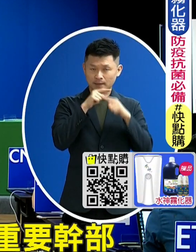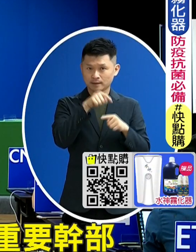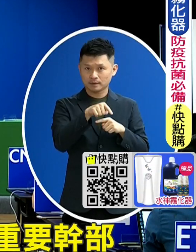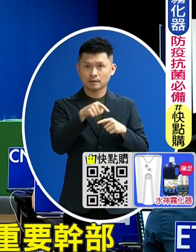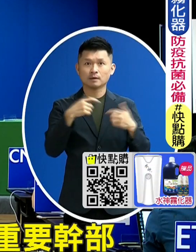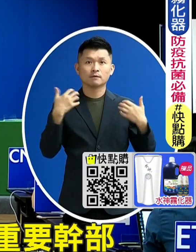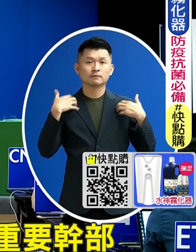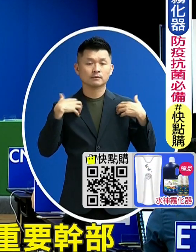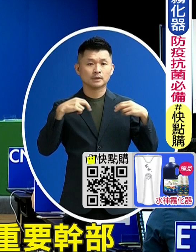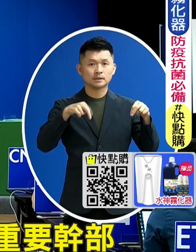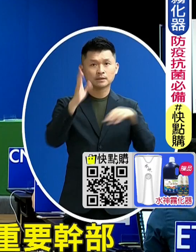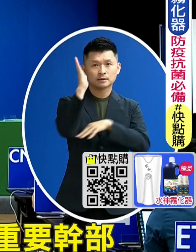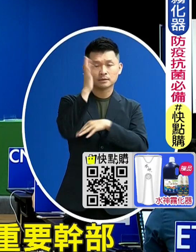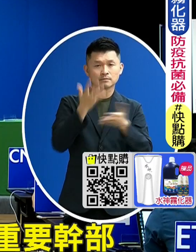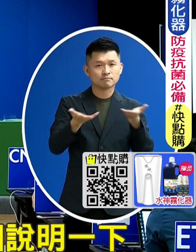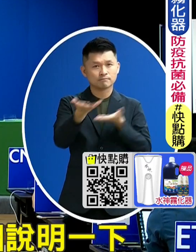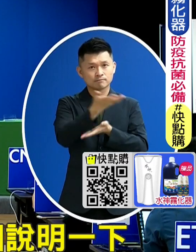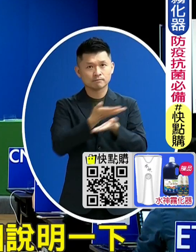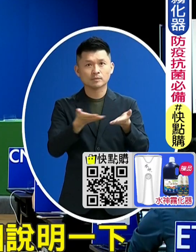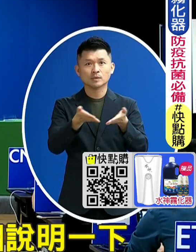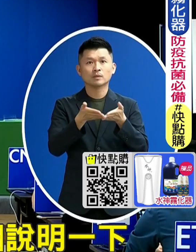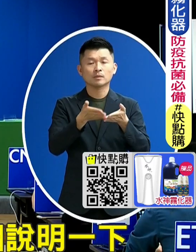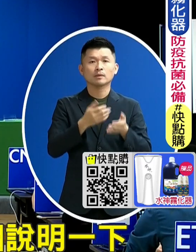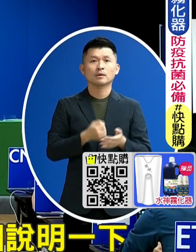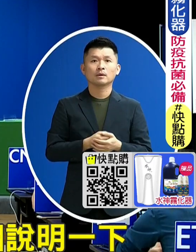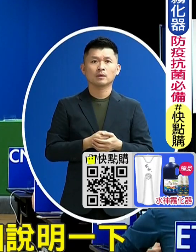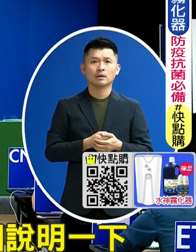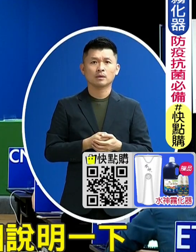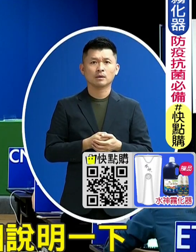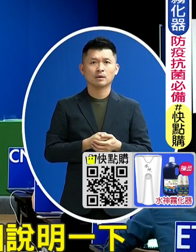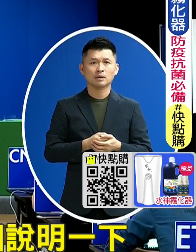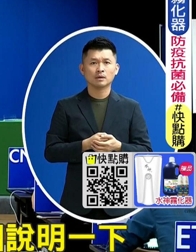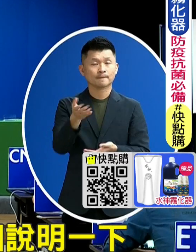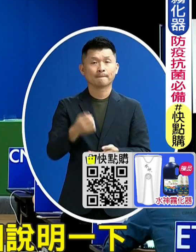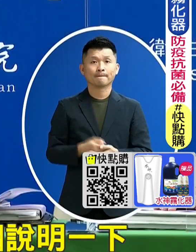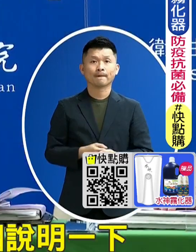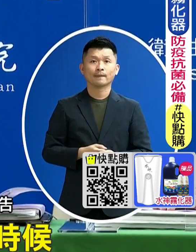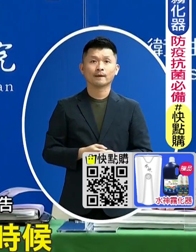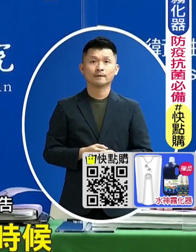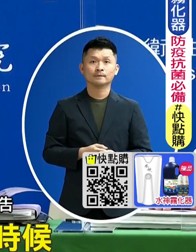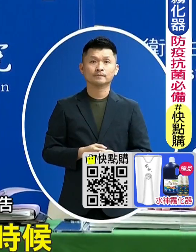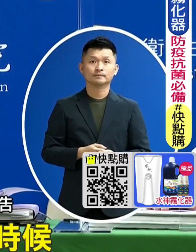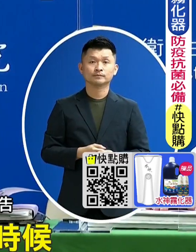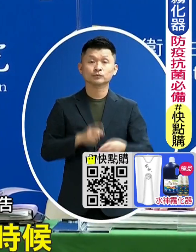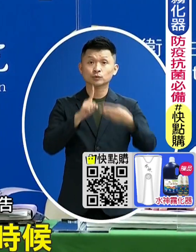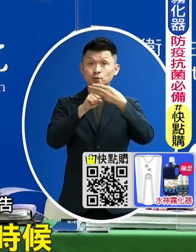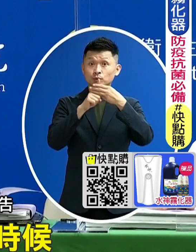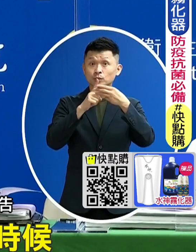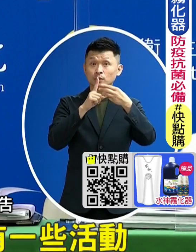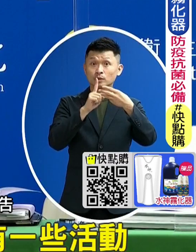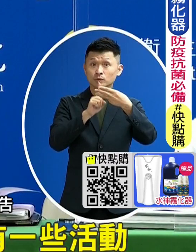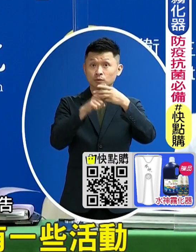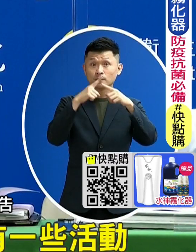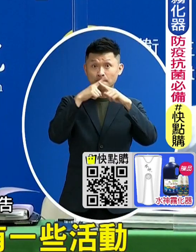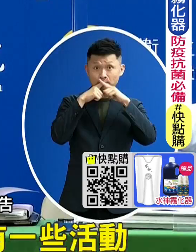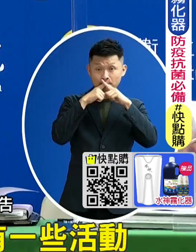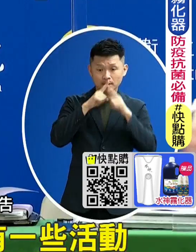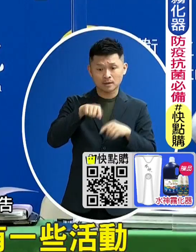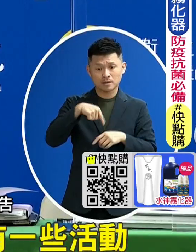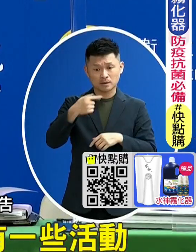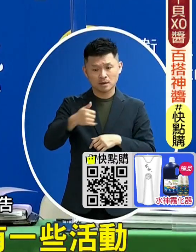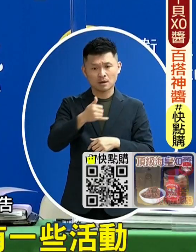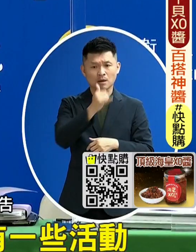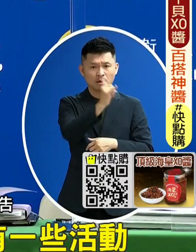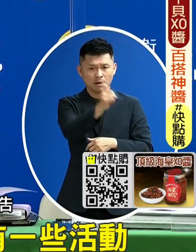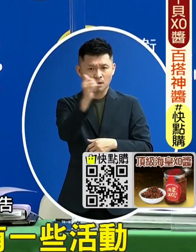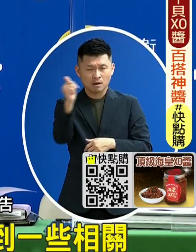协调的这个重要干部，可不可以帮我们再详细的说明一下？ 因为呢，主任秘书那时候接下来有一些的行程，